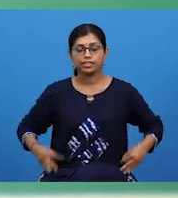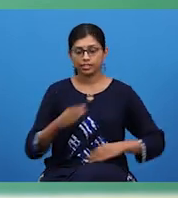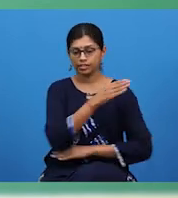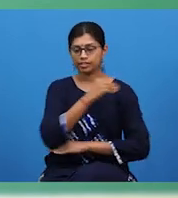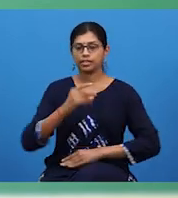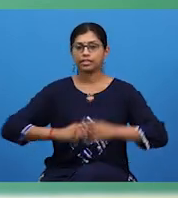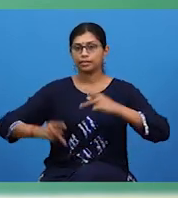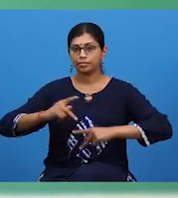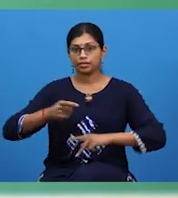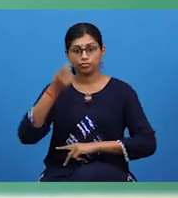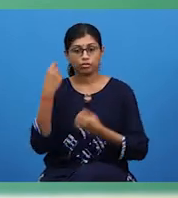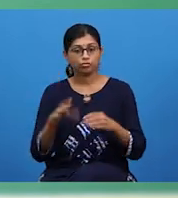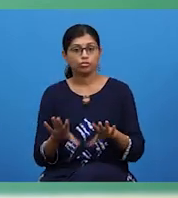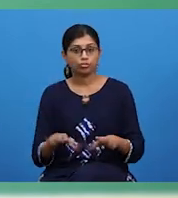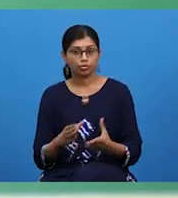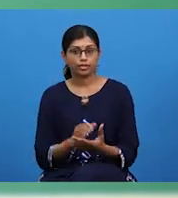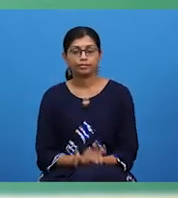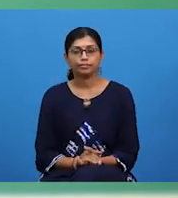kimia?